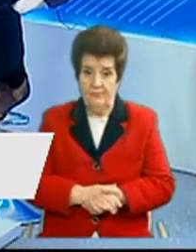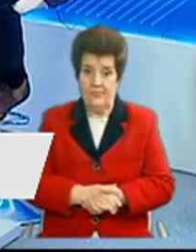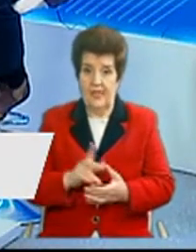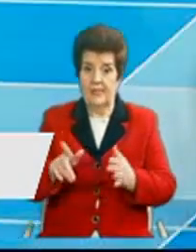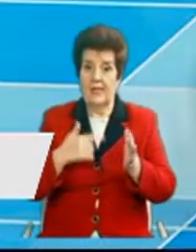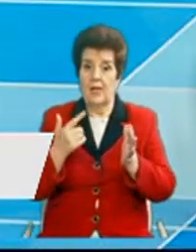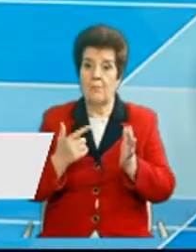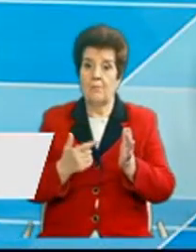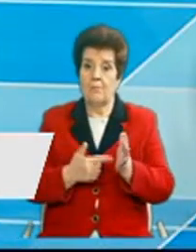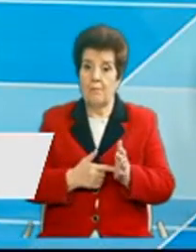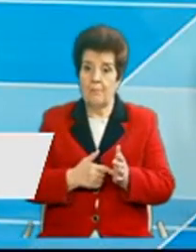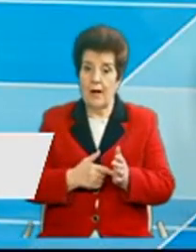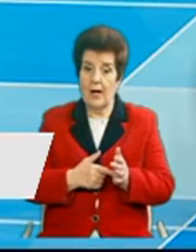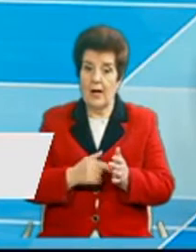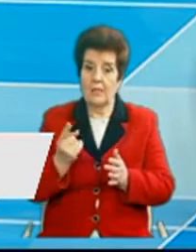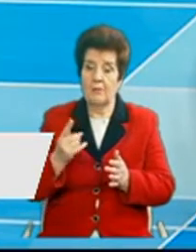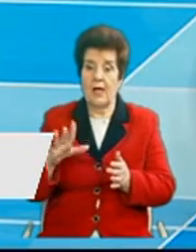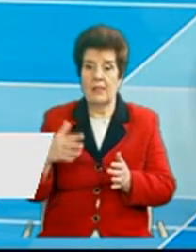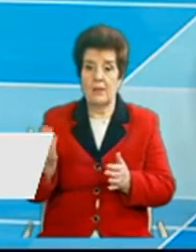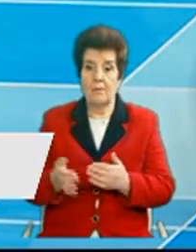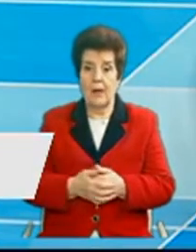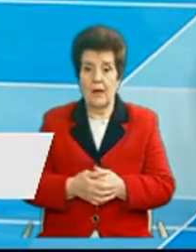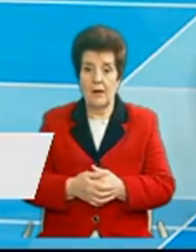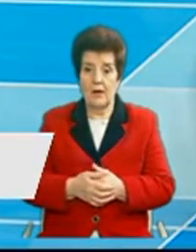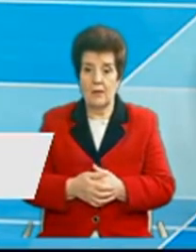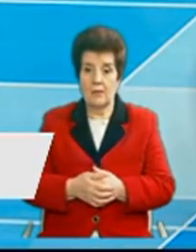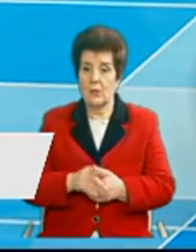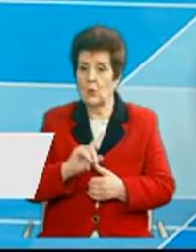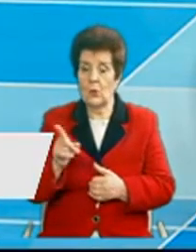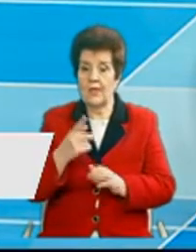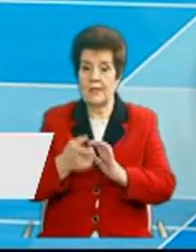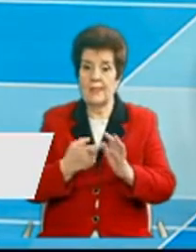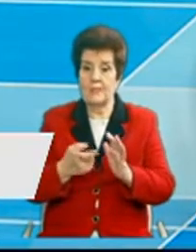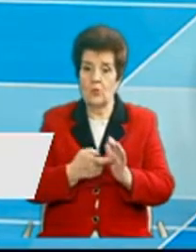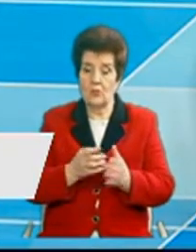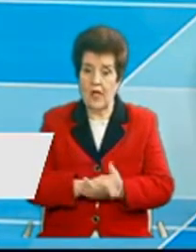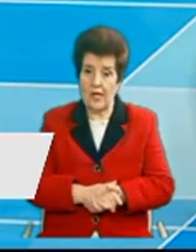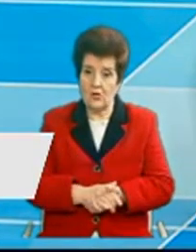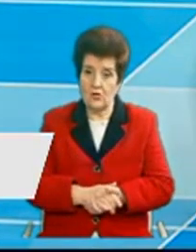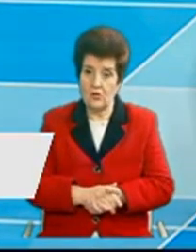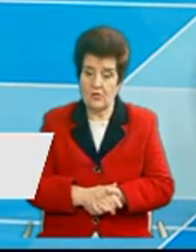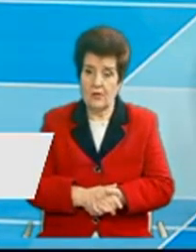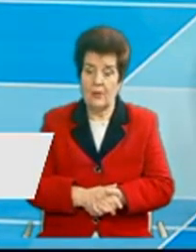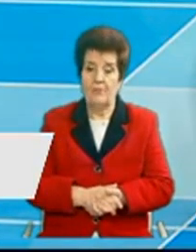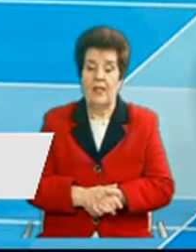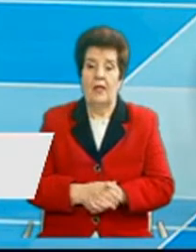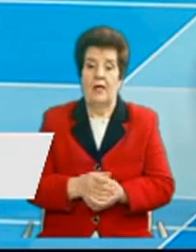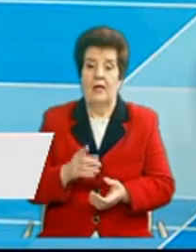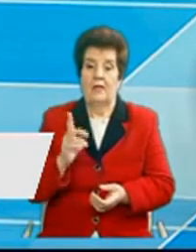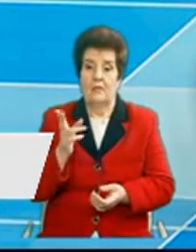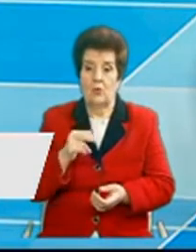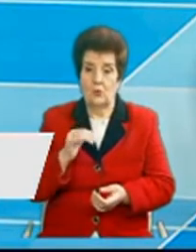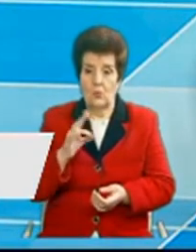întrebarea e cum explicați, pe de altă parte, scorurile mici din sondaje care vă sunt atribuite și noastră și altor candidați de pe